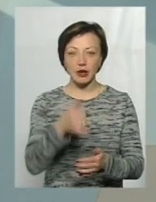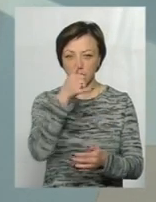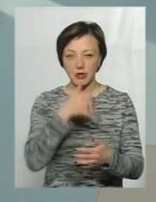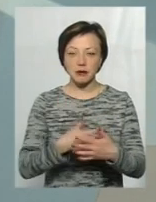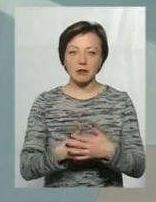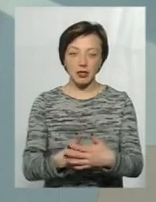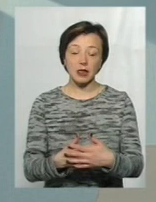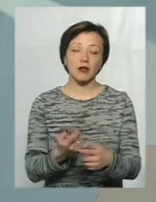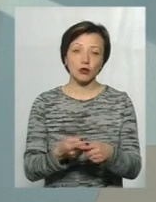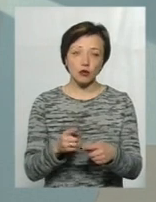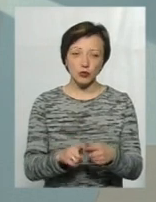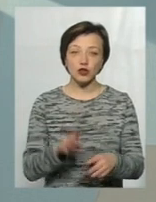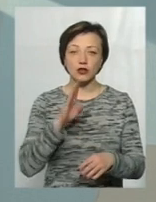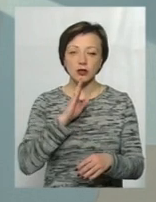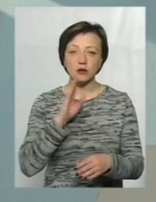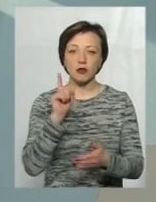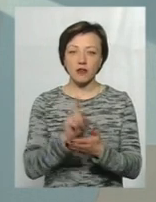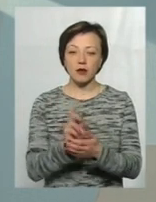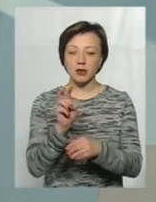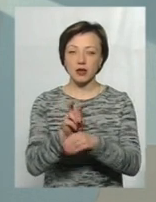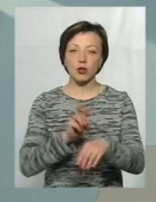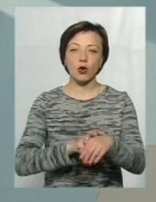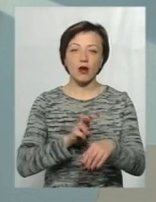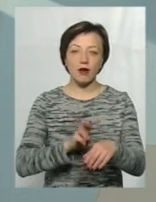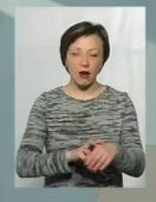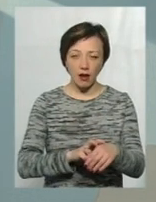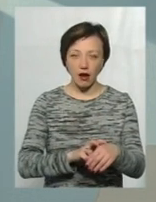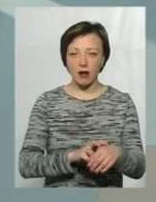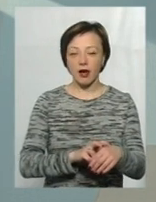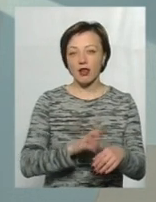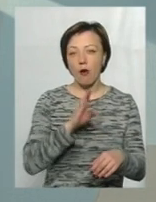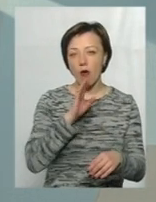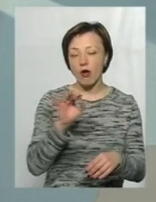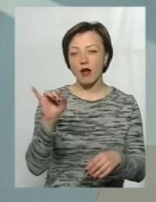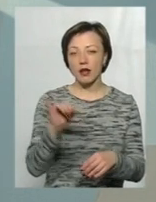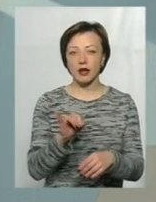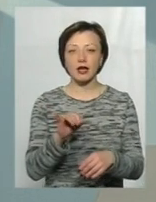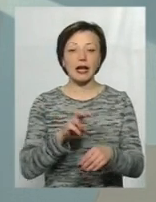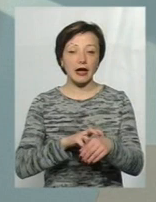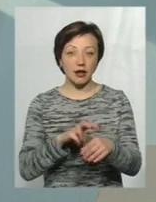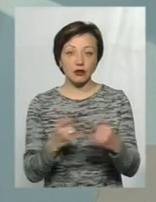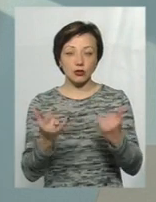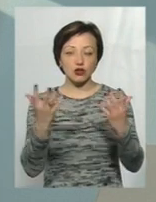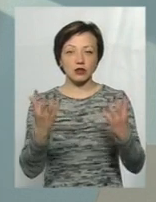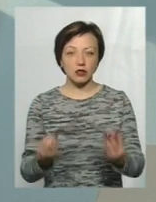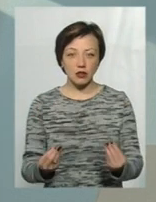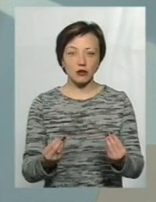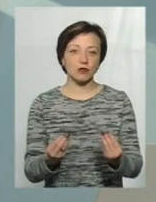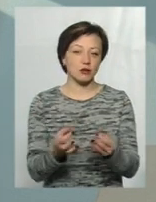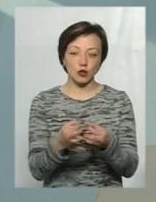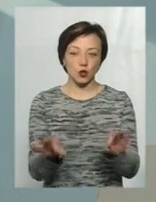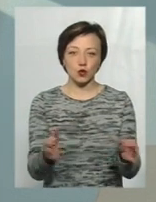тому однозначно такі жінки повинні прийти до лікаря-акушера-гінеколога, тим паче на сьогоднішній день лікарі-акушери-гінекологи в нашій країні